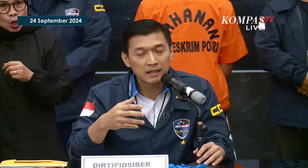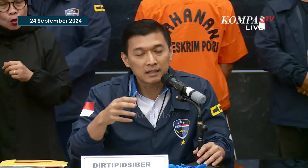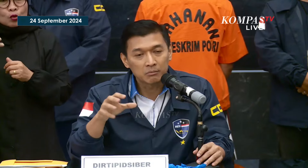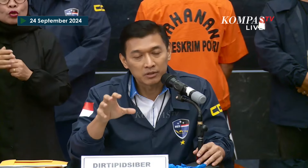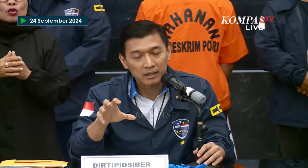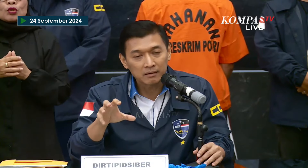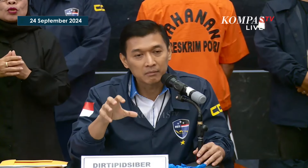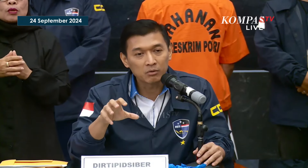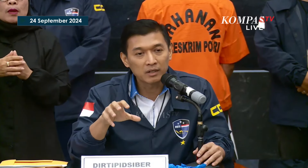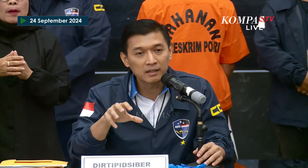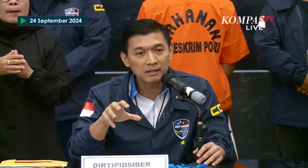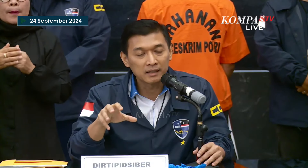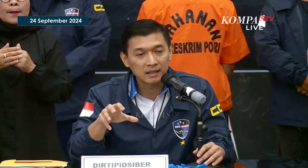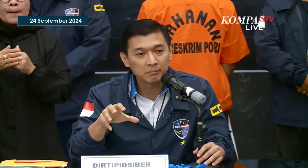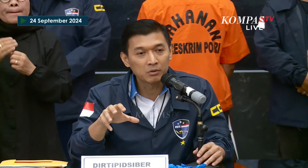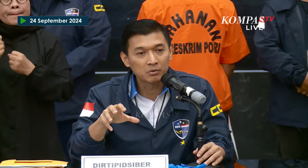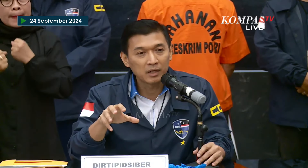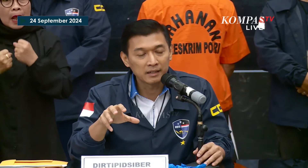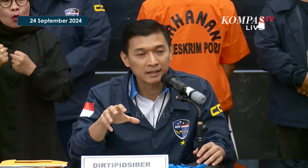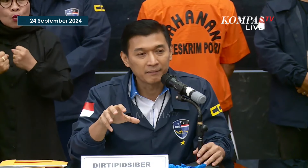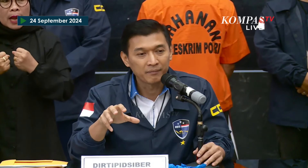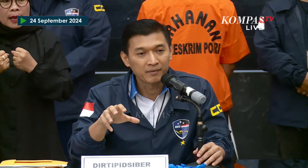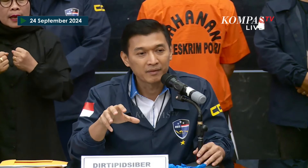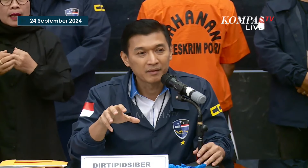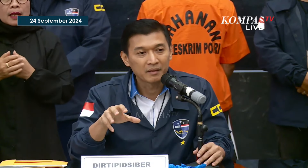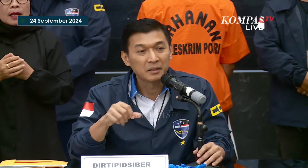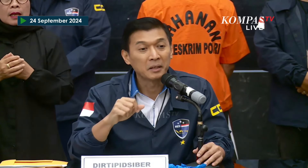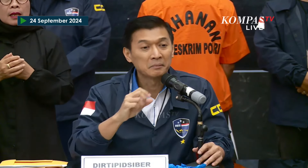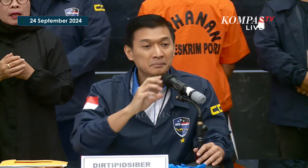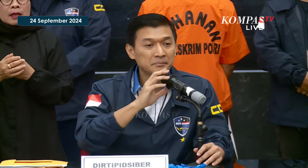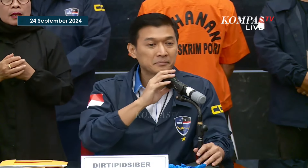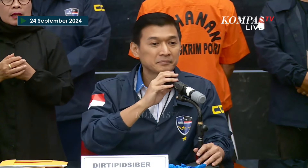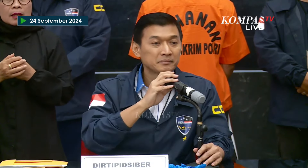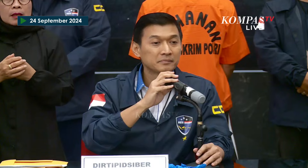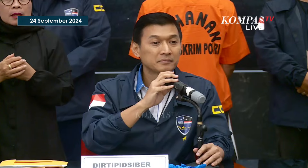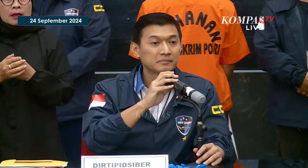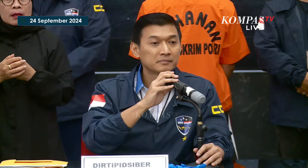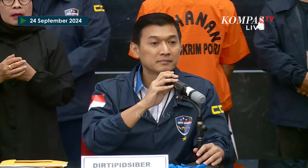bersangkutan belajar, kemudian melakukan kegiatan pengunduhan ini. Gitu ya.